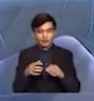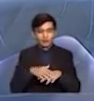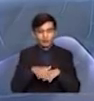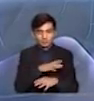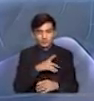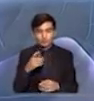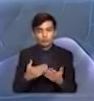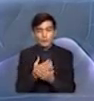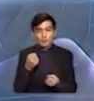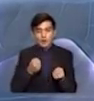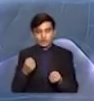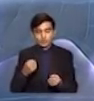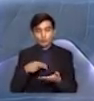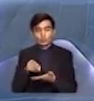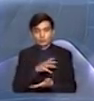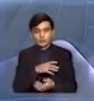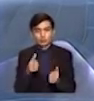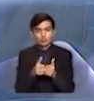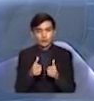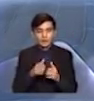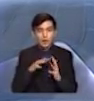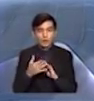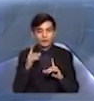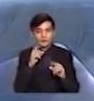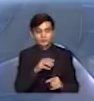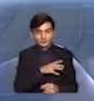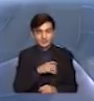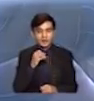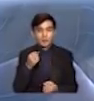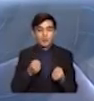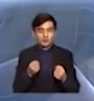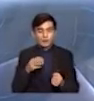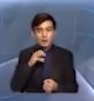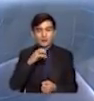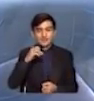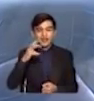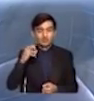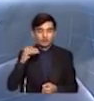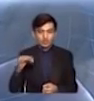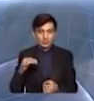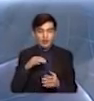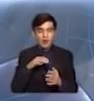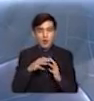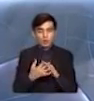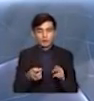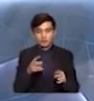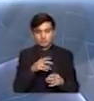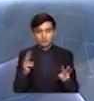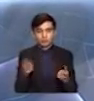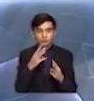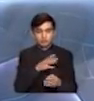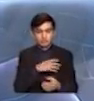алып, әжесіне көрсетуге көрші ауылға кеткен екен. Ал көлік Масанша ауылының маңынан өртенген күйінде